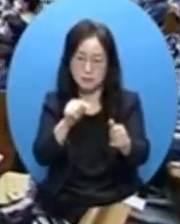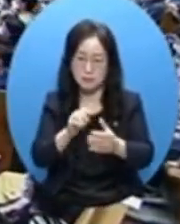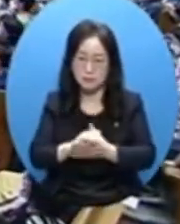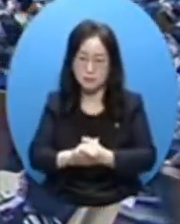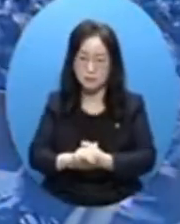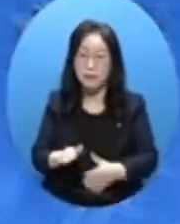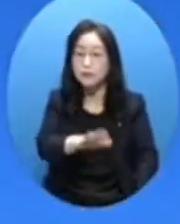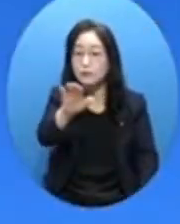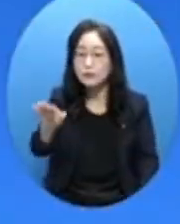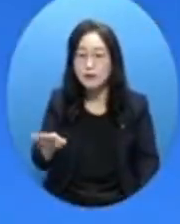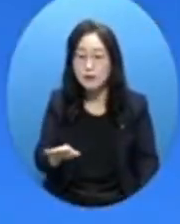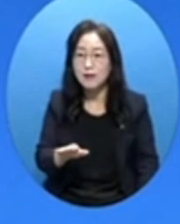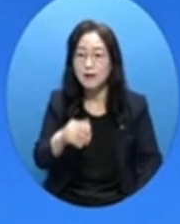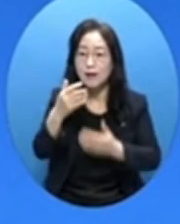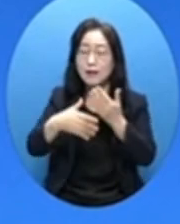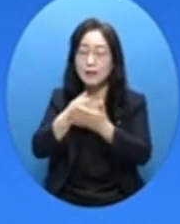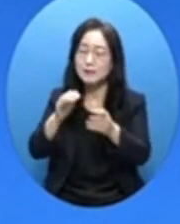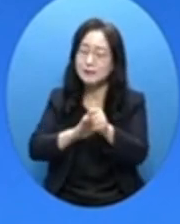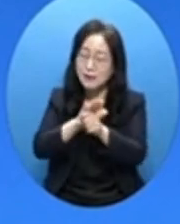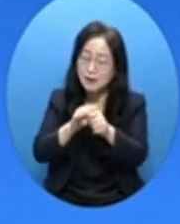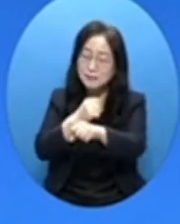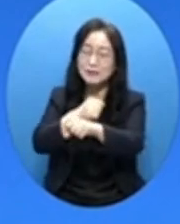우리가 하나님을 사랑합니다,